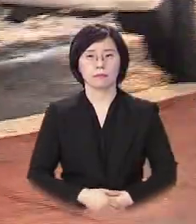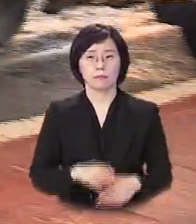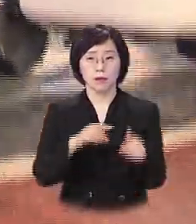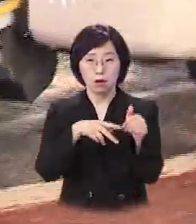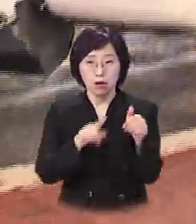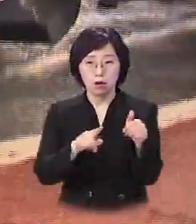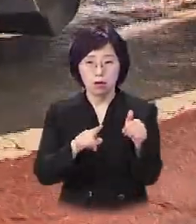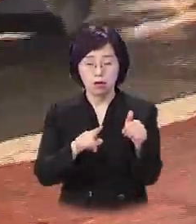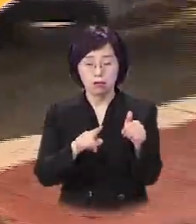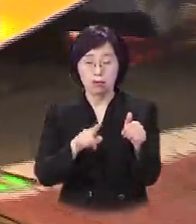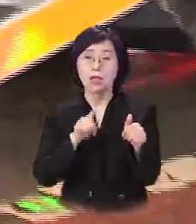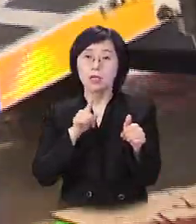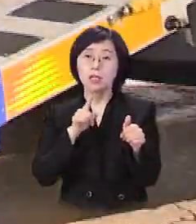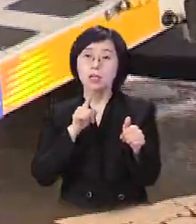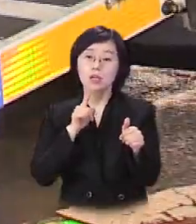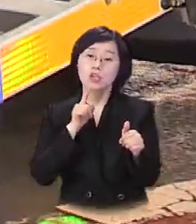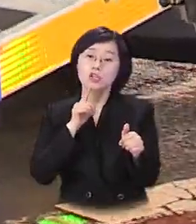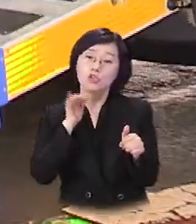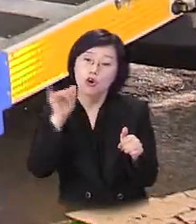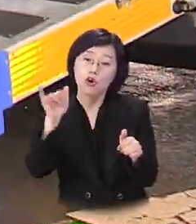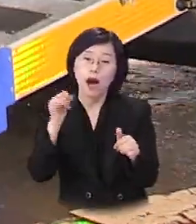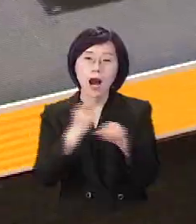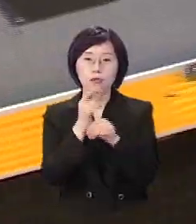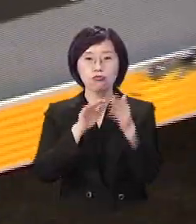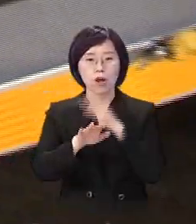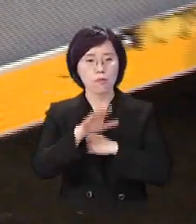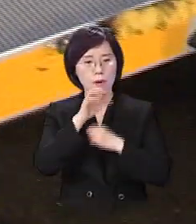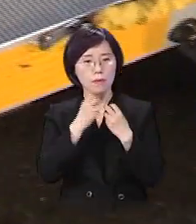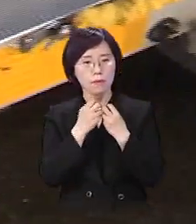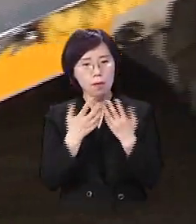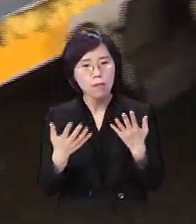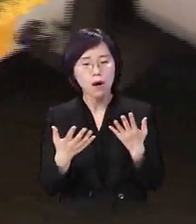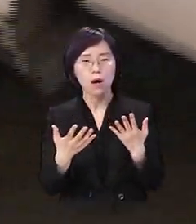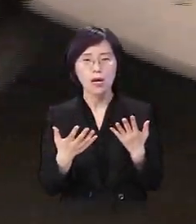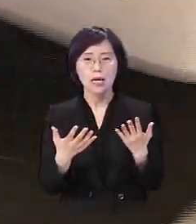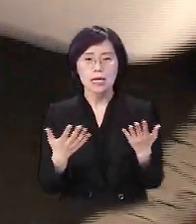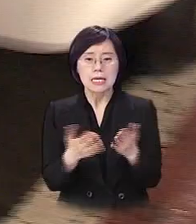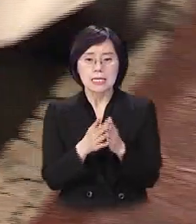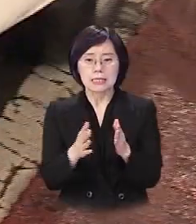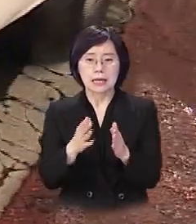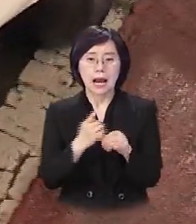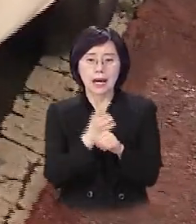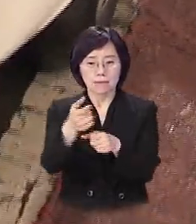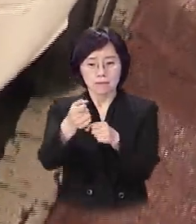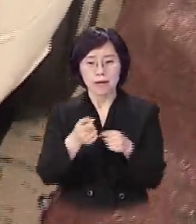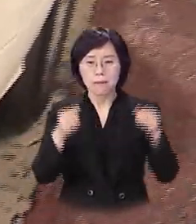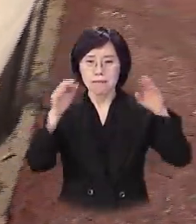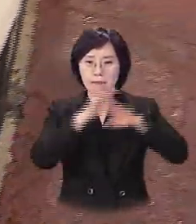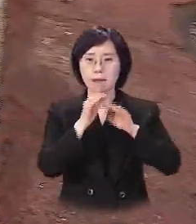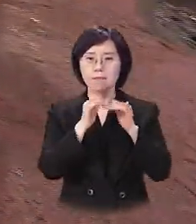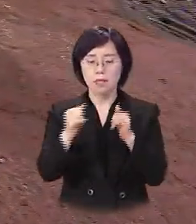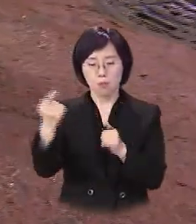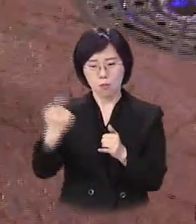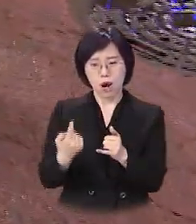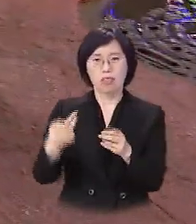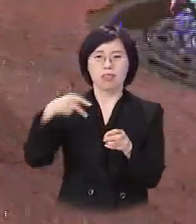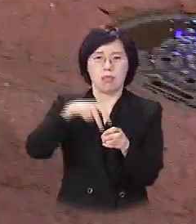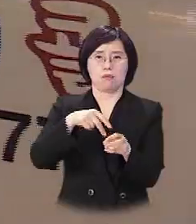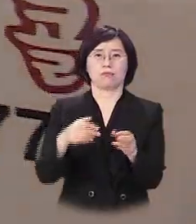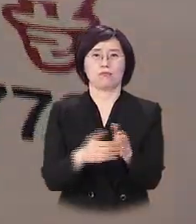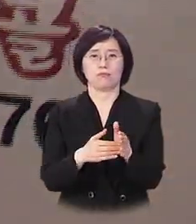씨는 결국 배차 신청 1시간 지나서야 민원 때문에 출근 시간을 앞당긴 야간 근무자의 나들이콜을 타야